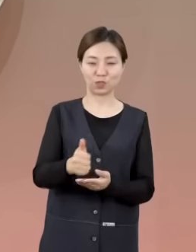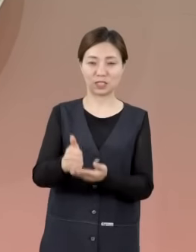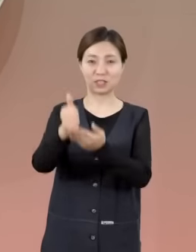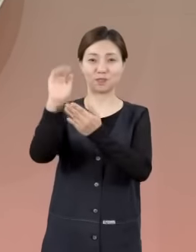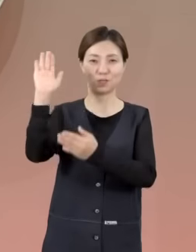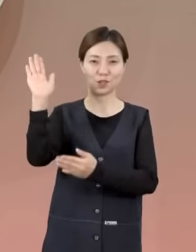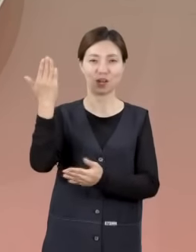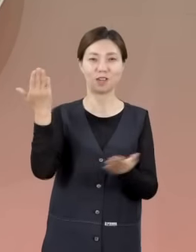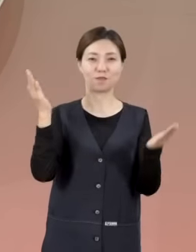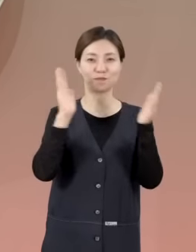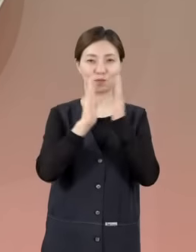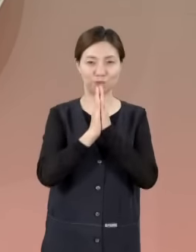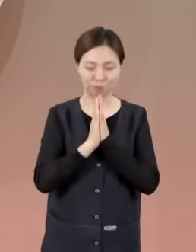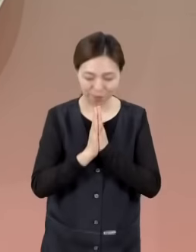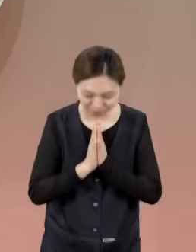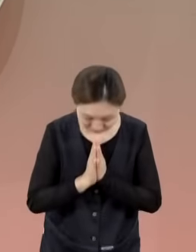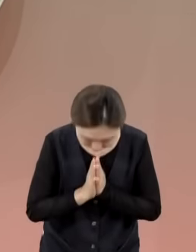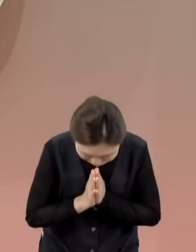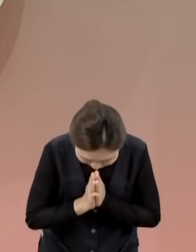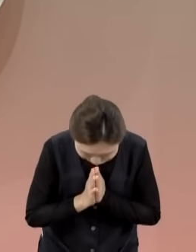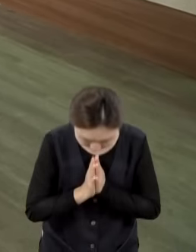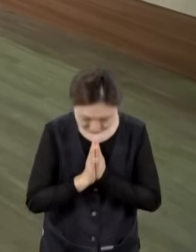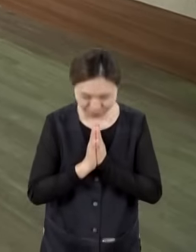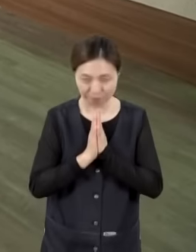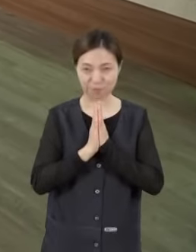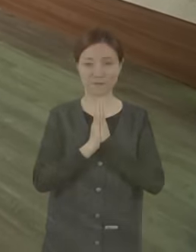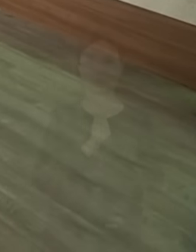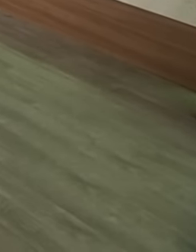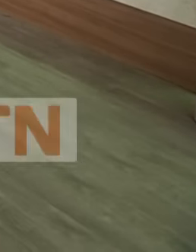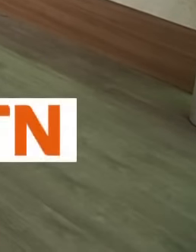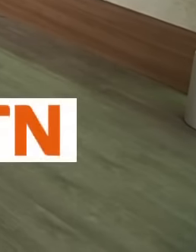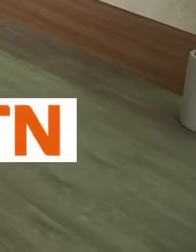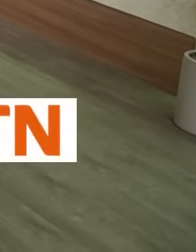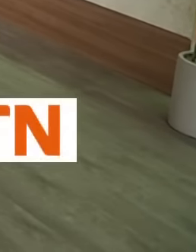것입니다 여러분 성불하십시오 y